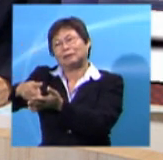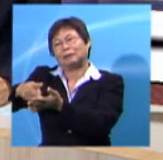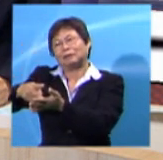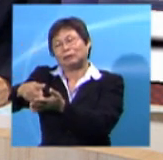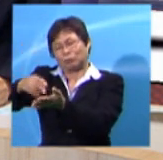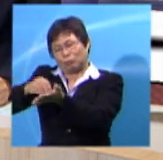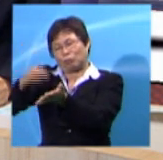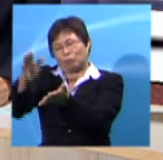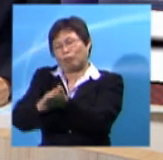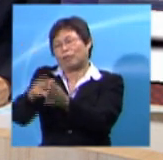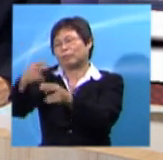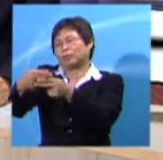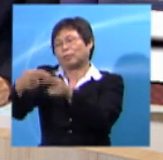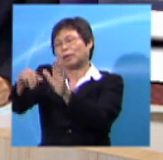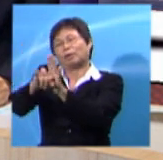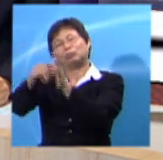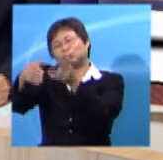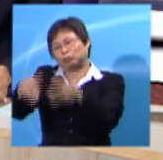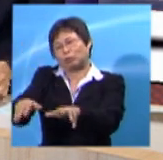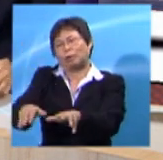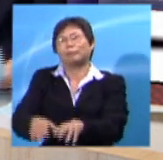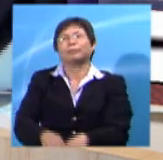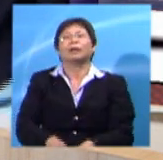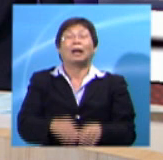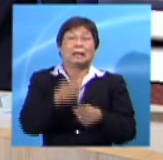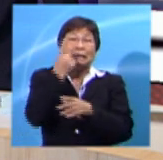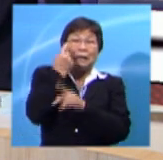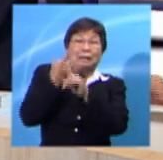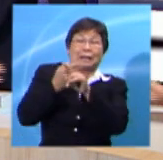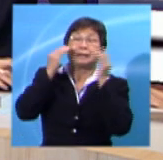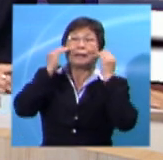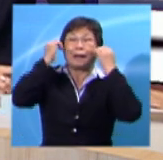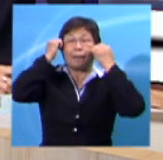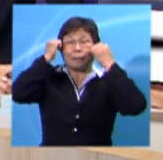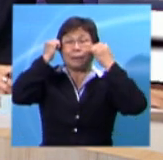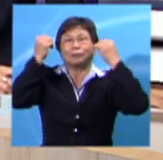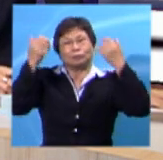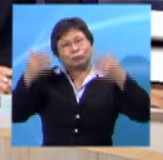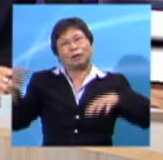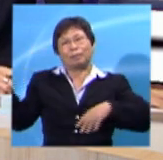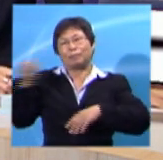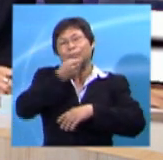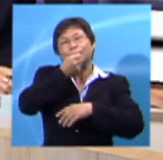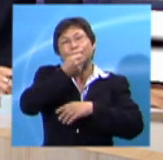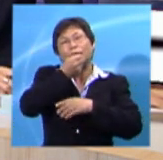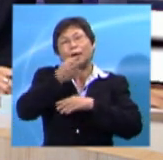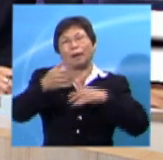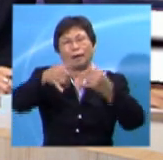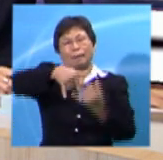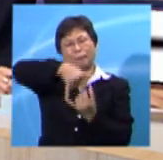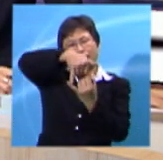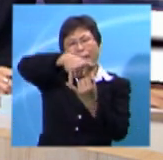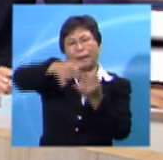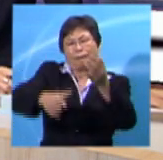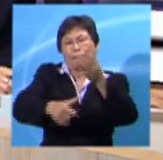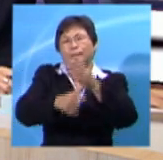pengesahan identitinya Baiklah itulah perkembangan terbaru dari theake Belanda apa pun jenazah pembantu juruterbang Muhammad Firdaus Abdul